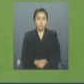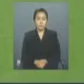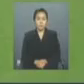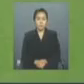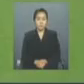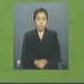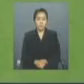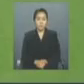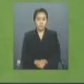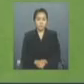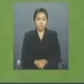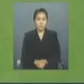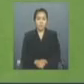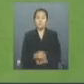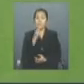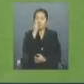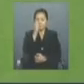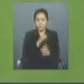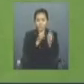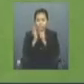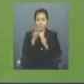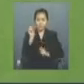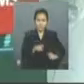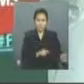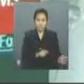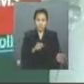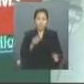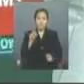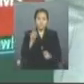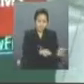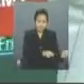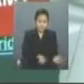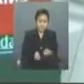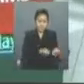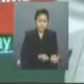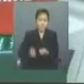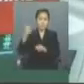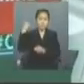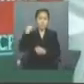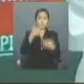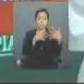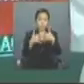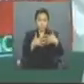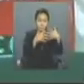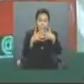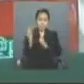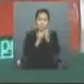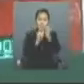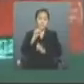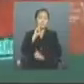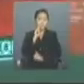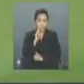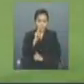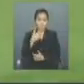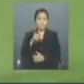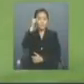ต่อกันที่การแข่งขันกอล์ฟ PGA Tour รายการ Crowne Plaza Invitational ที่เท็กซัสสหรัฐอเมริกาเป็นการแข่งขันวันที่2แล้วนะคะเดวิด